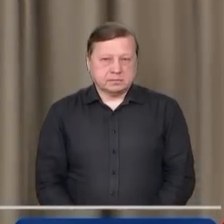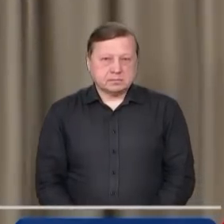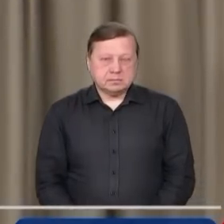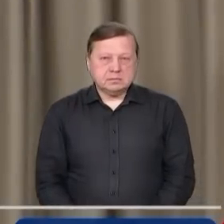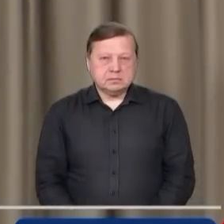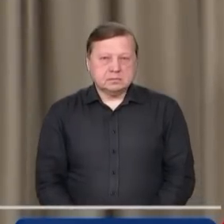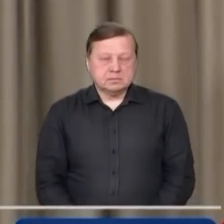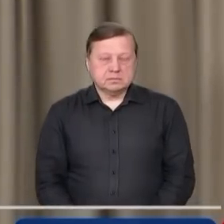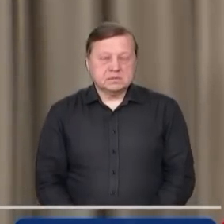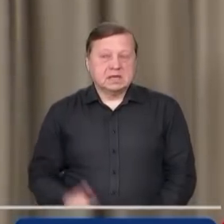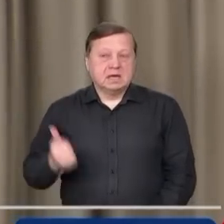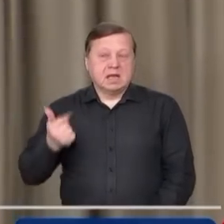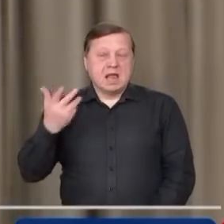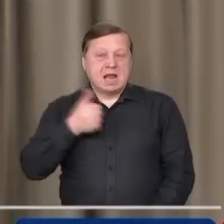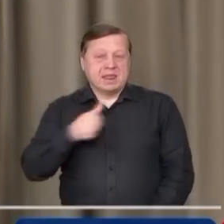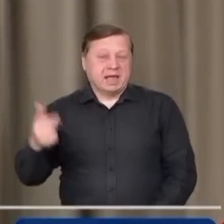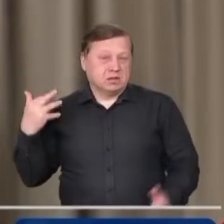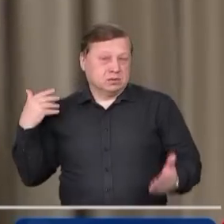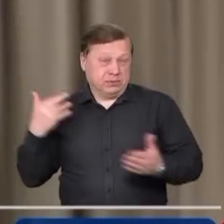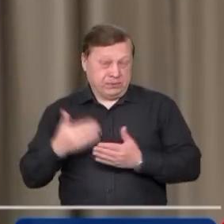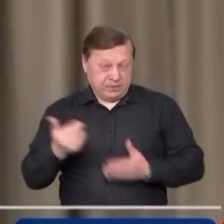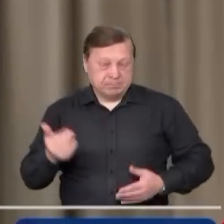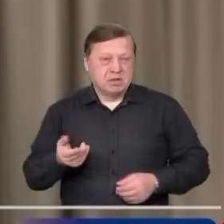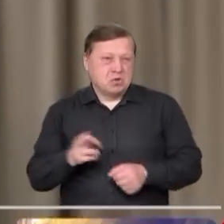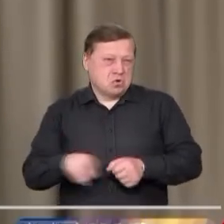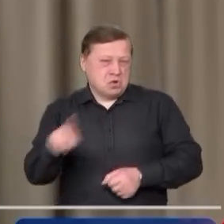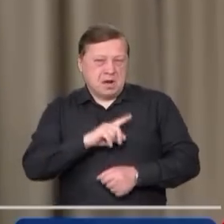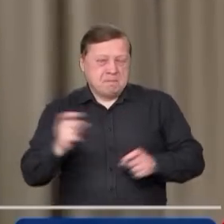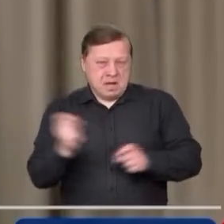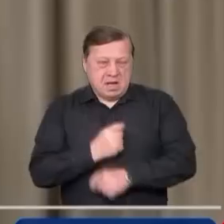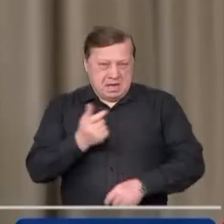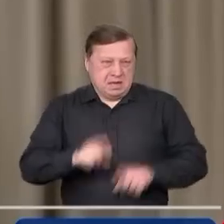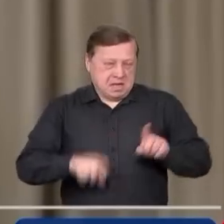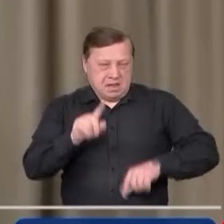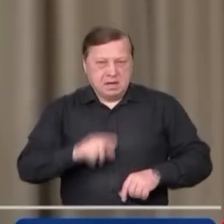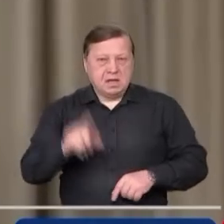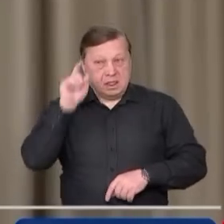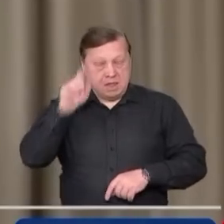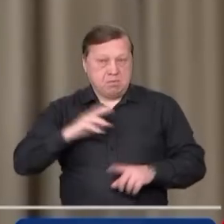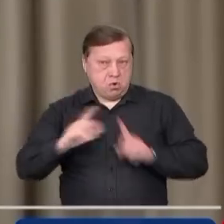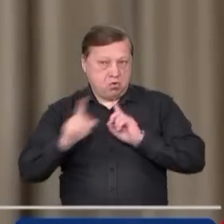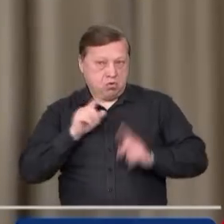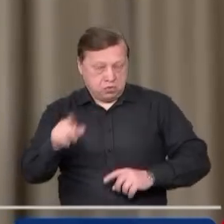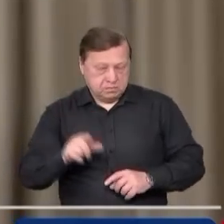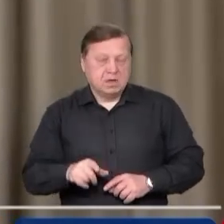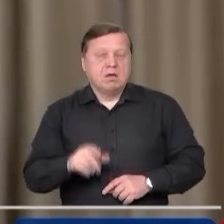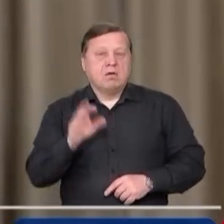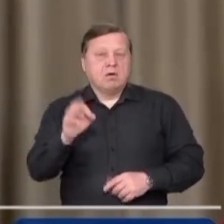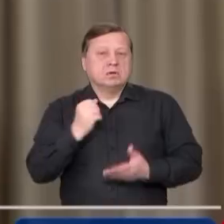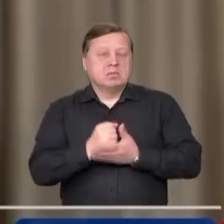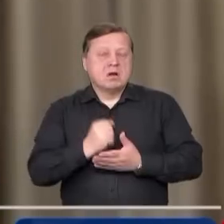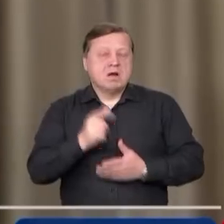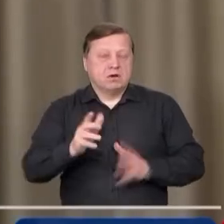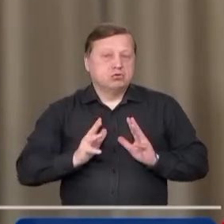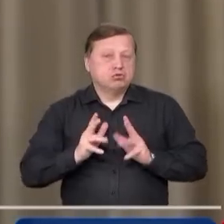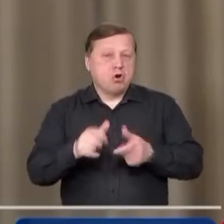W kilku ostatnich tygodniach niektóre kraje rozmawiają z Niemcami na temat przekazania niemieckich